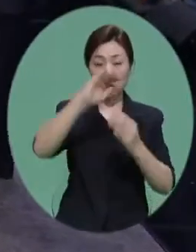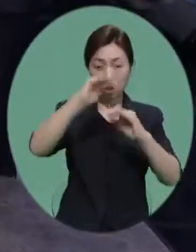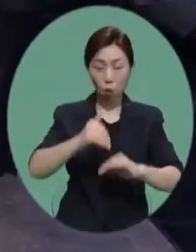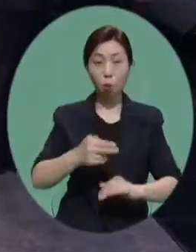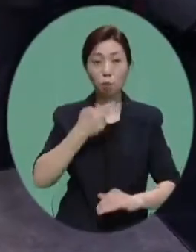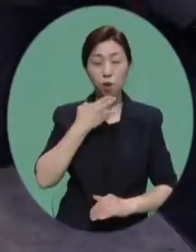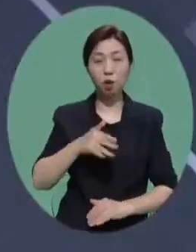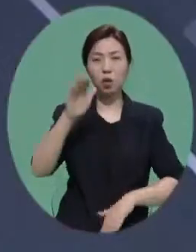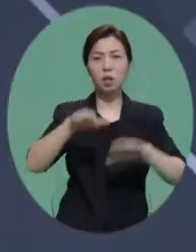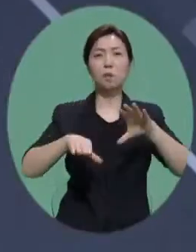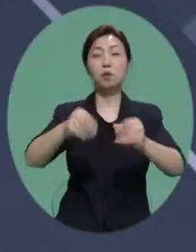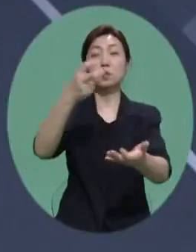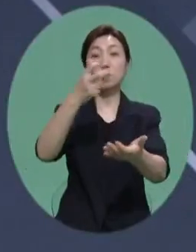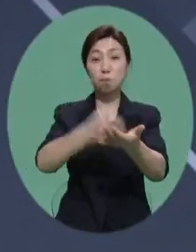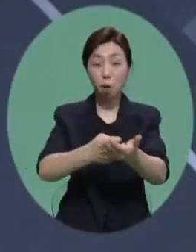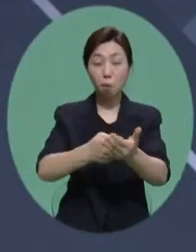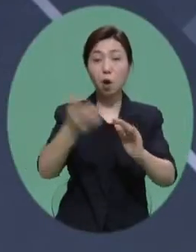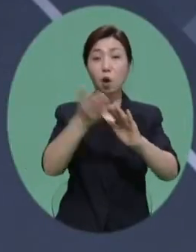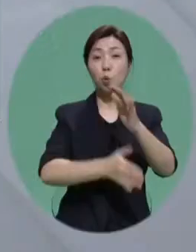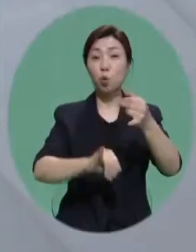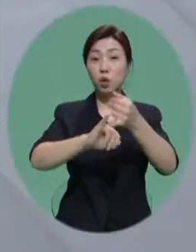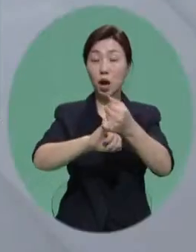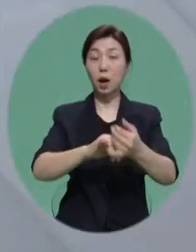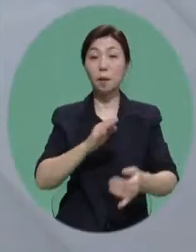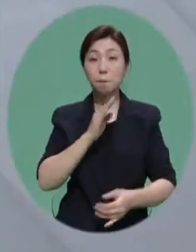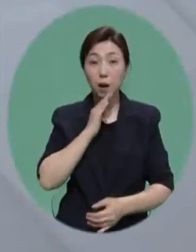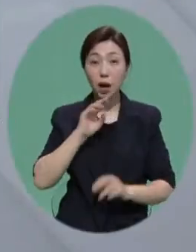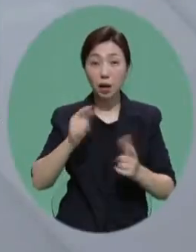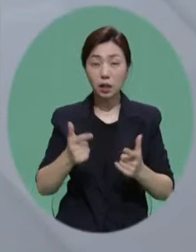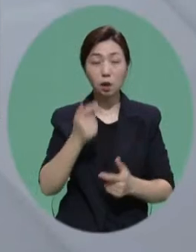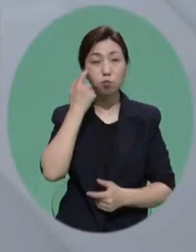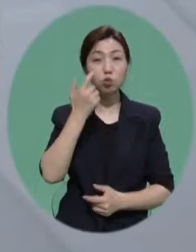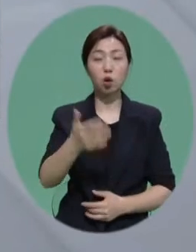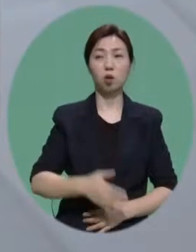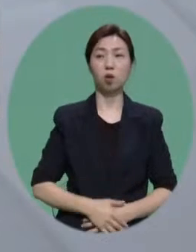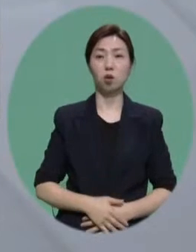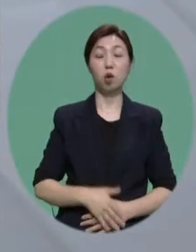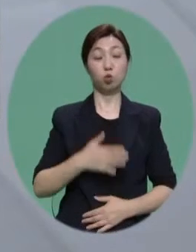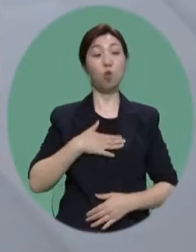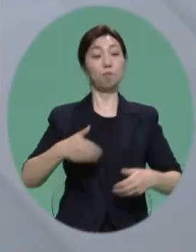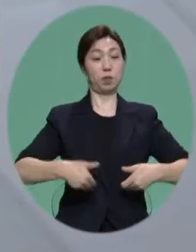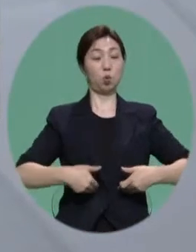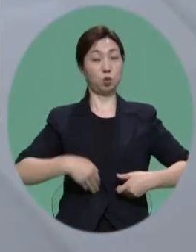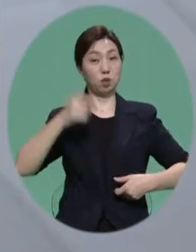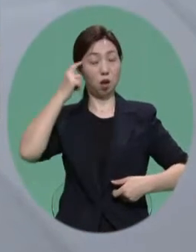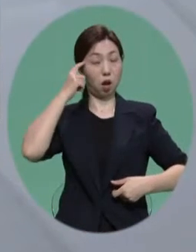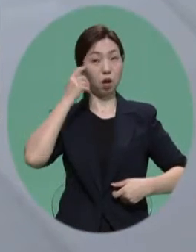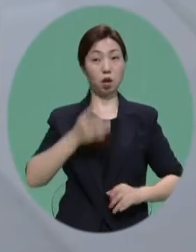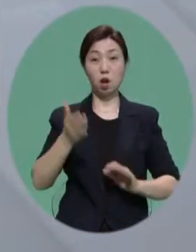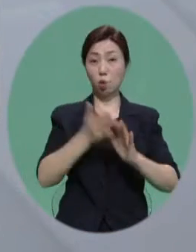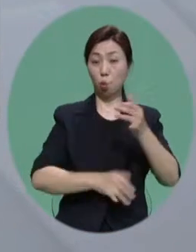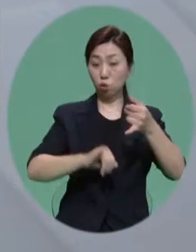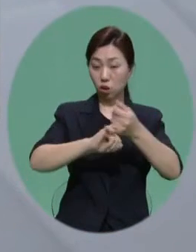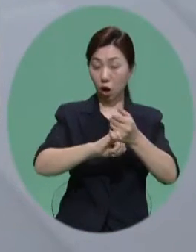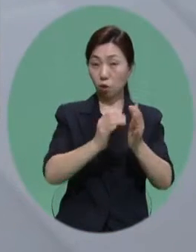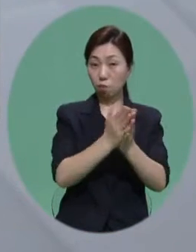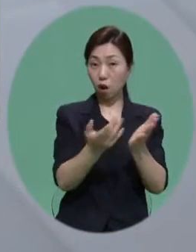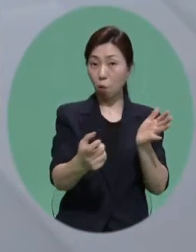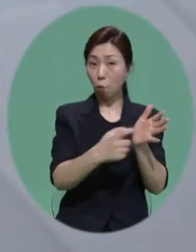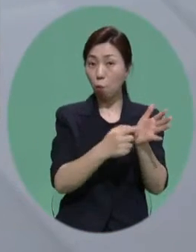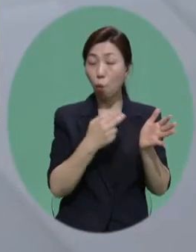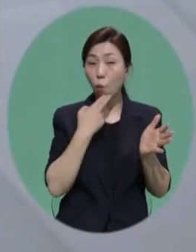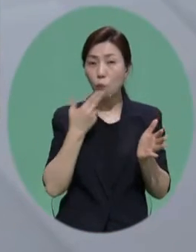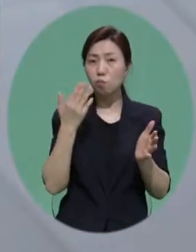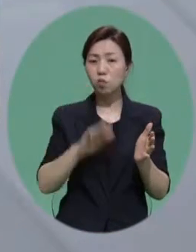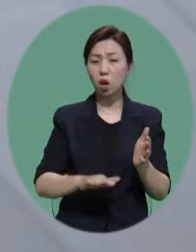공약 입니까 입니까 저는 해야 된다고 생각합니다 근데 뭐 공약에 도안 되셨는데 아시겠어요 공약에 있는 것도 다